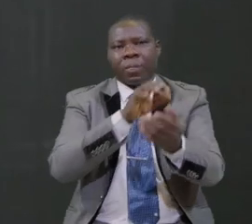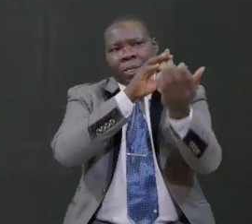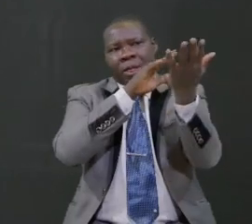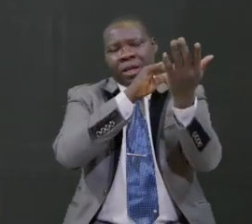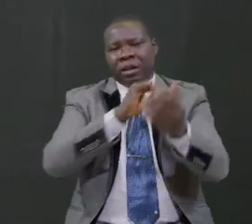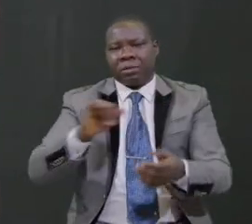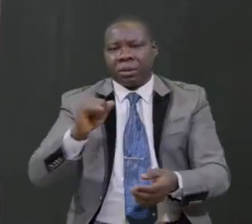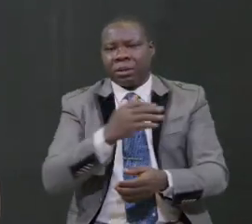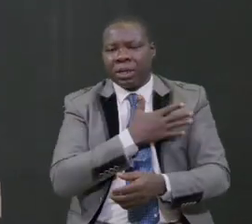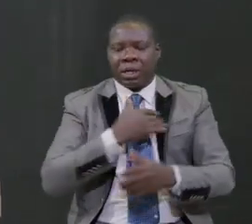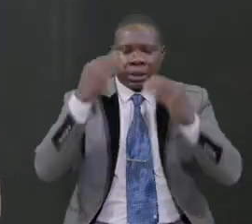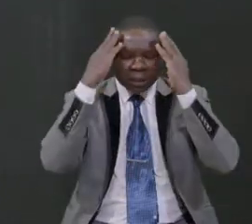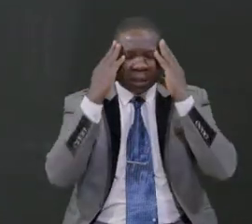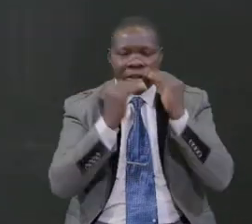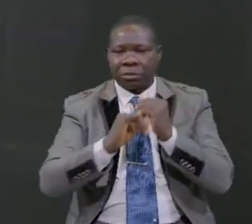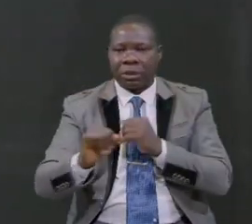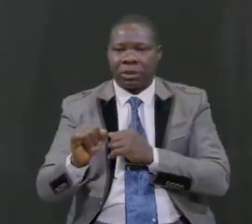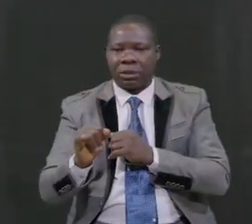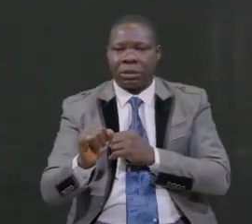et expérimenter ».